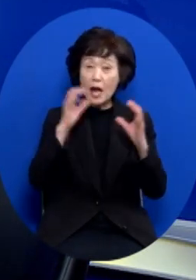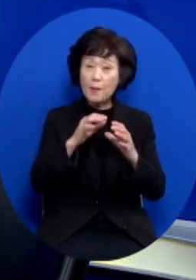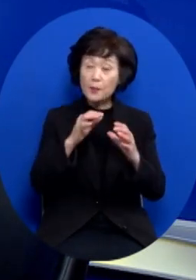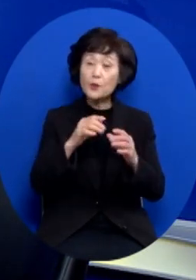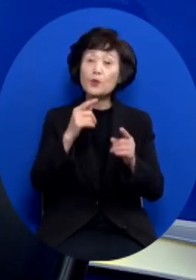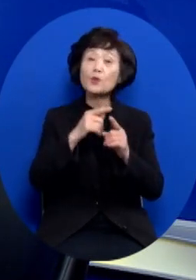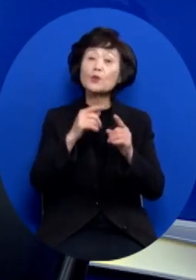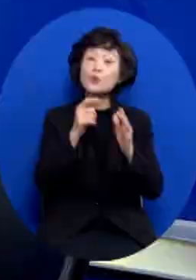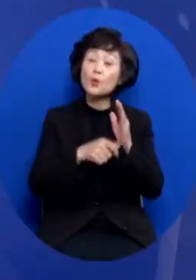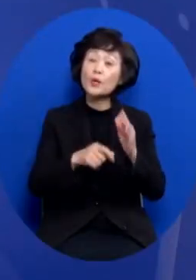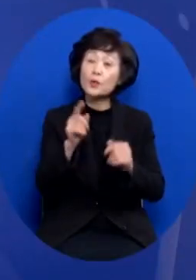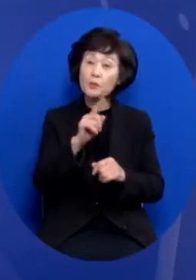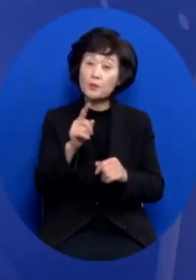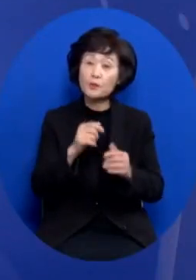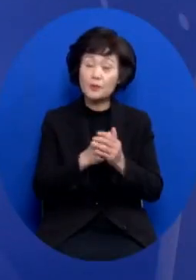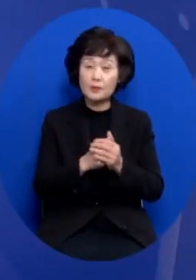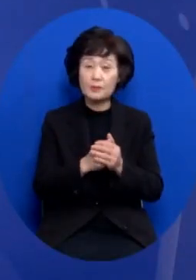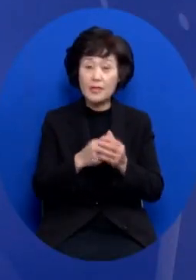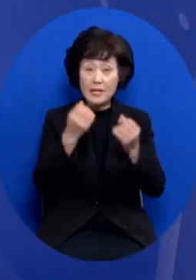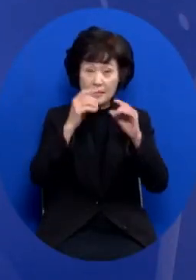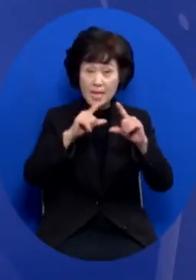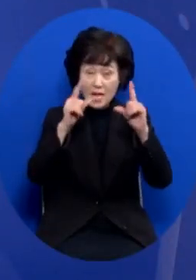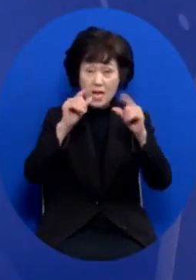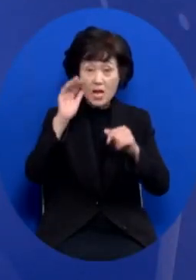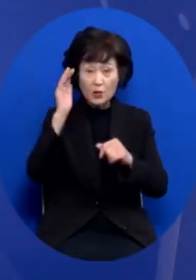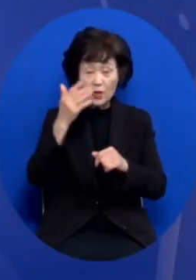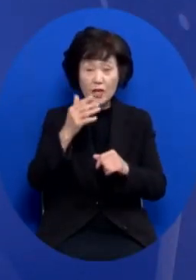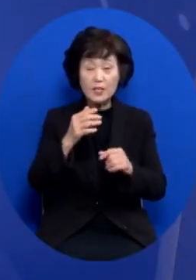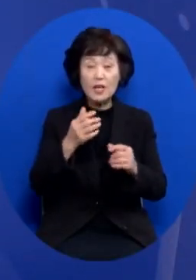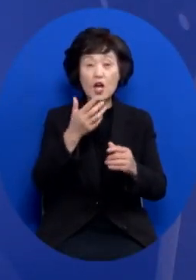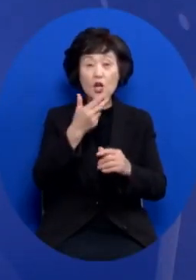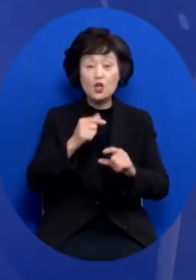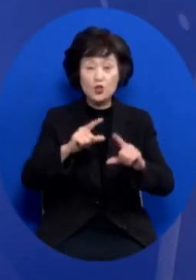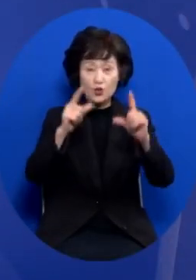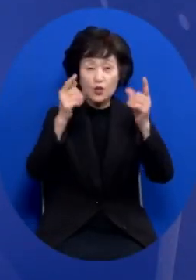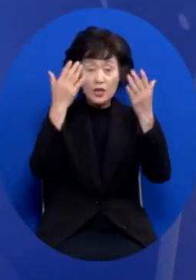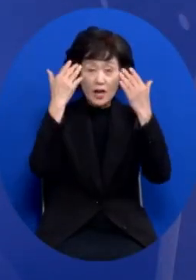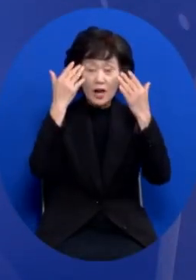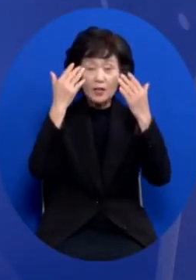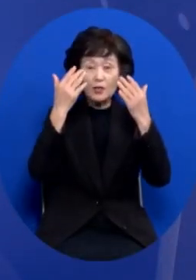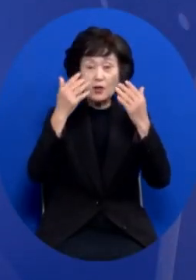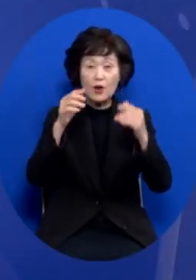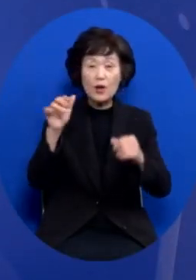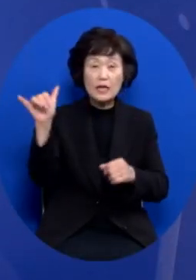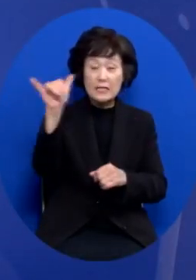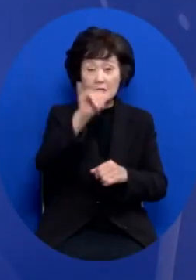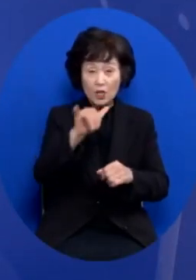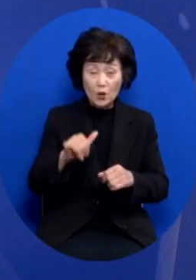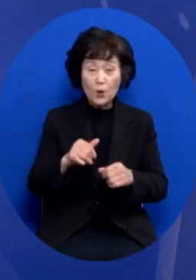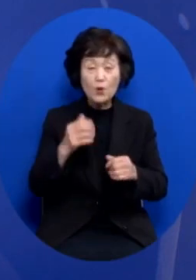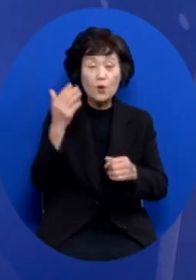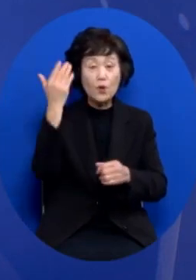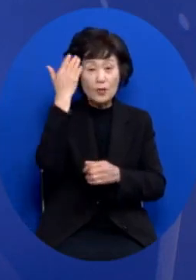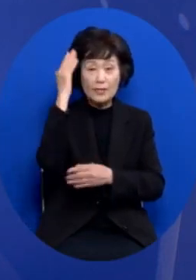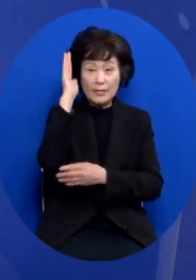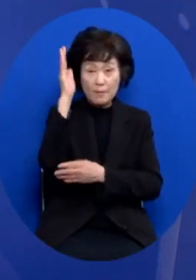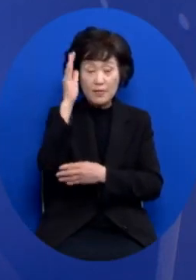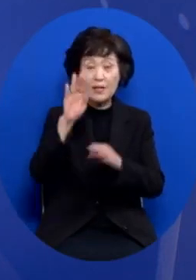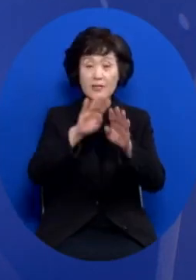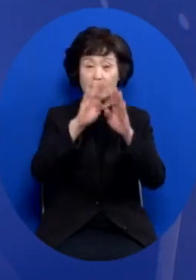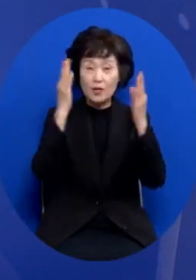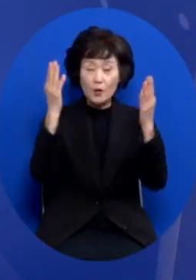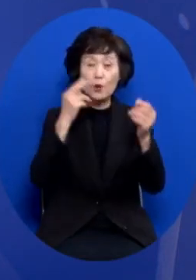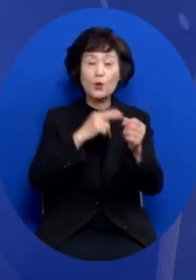좀 기울이고 있나요 예장합동은 10년이 되자마자 주일학교 전국대회를 열었고요 이번에는 교사 세미나로 다음 세대를 살리는